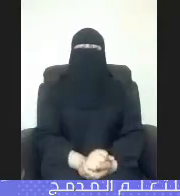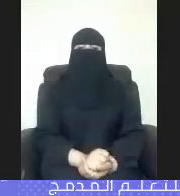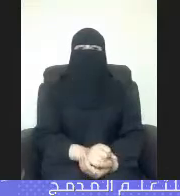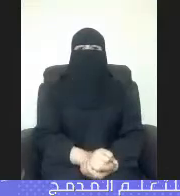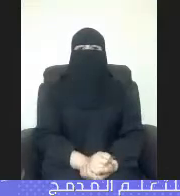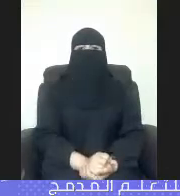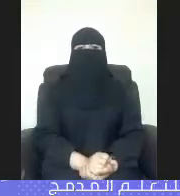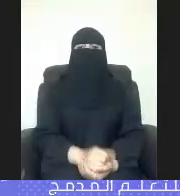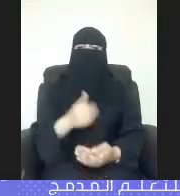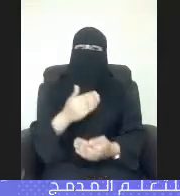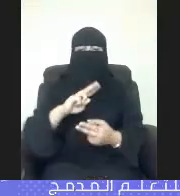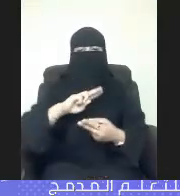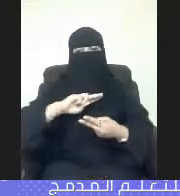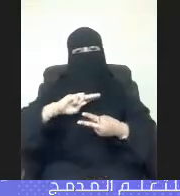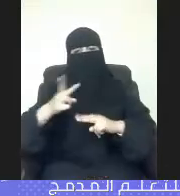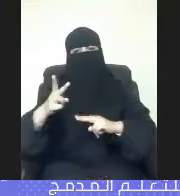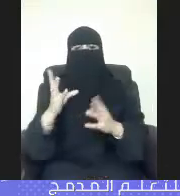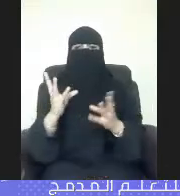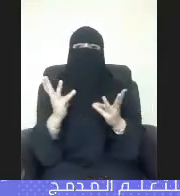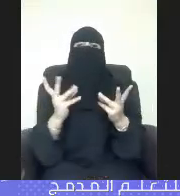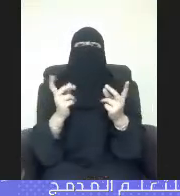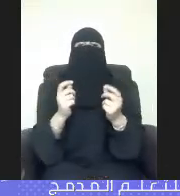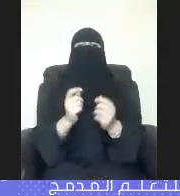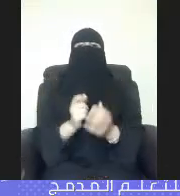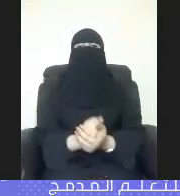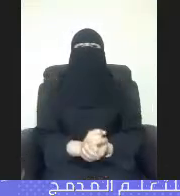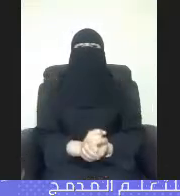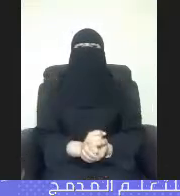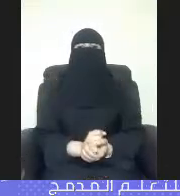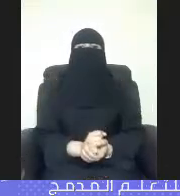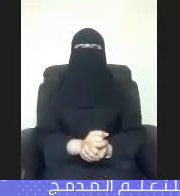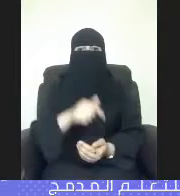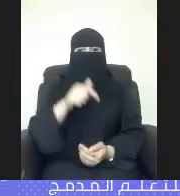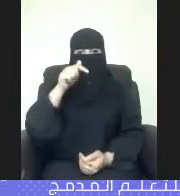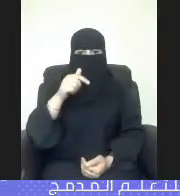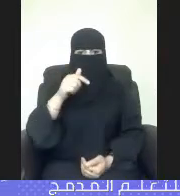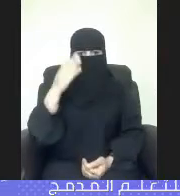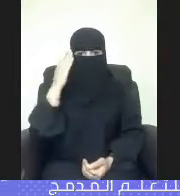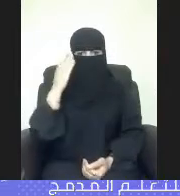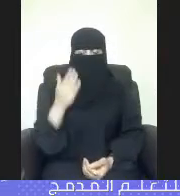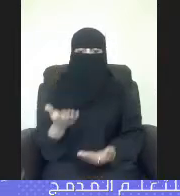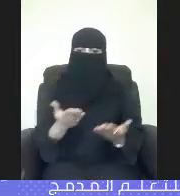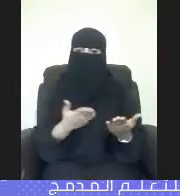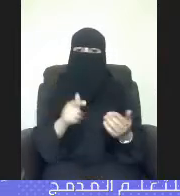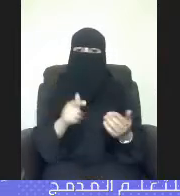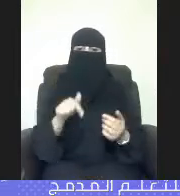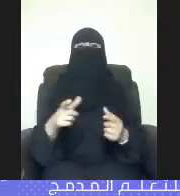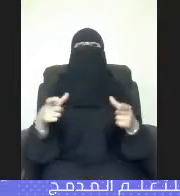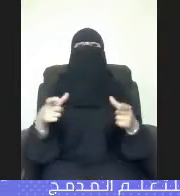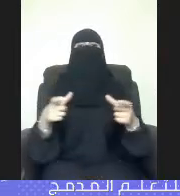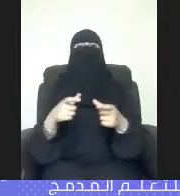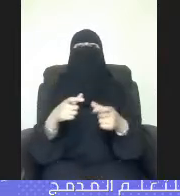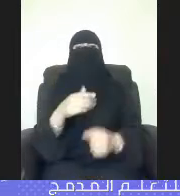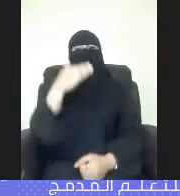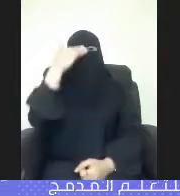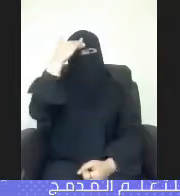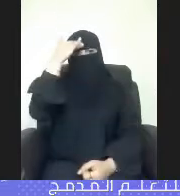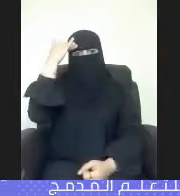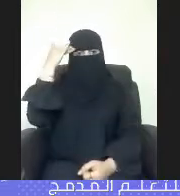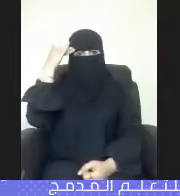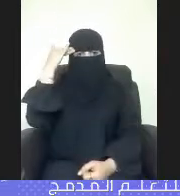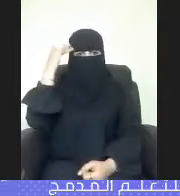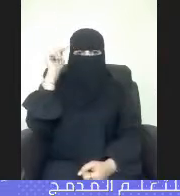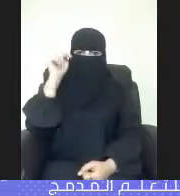الرقمي. حضورنا الكرام، يشارك في هذا الملتقى نخبة مميزة من الخبراء